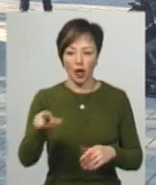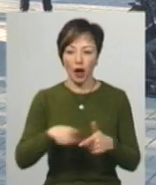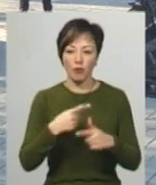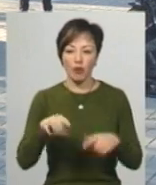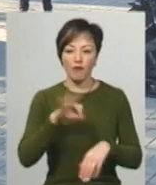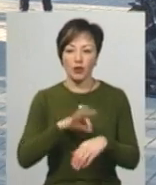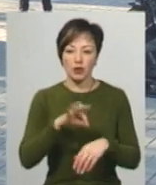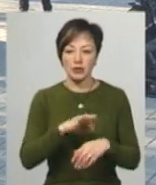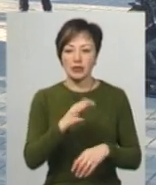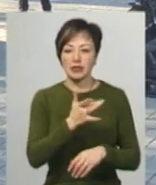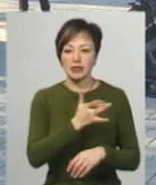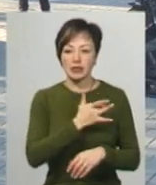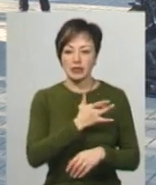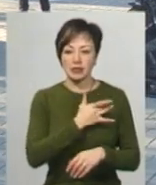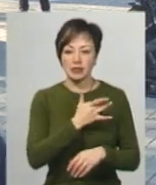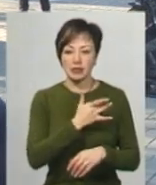хворіють